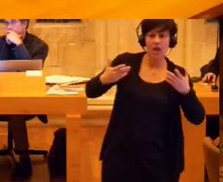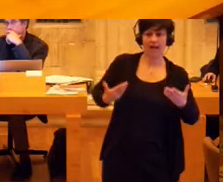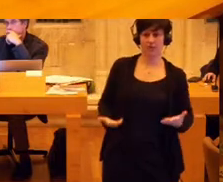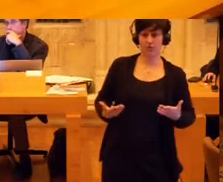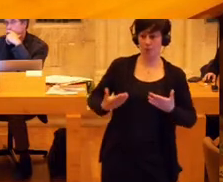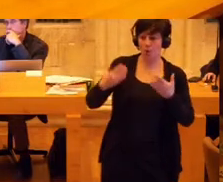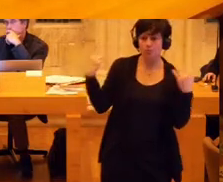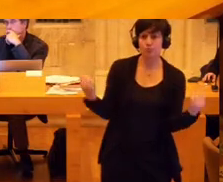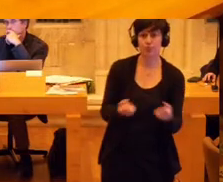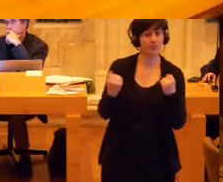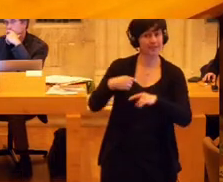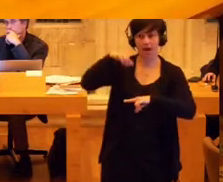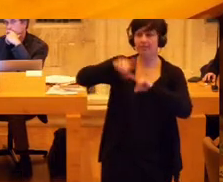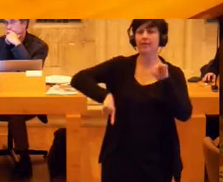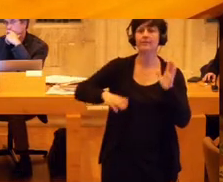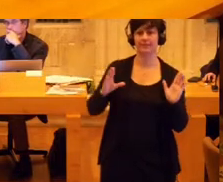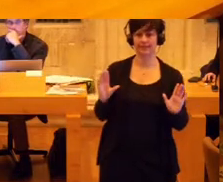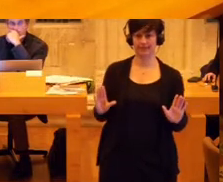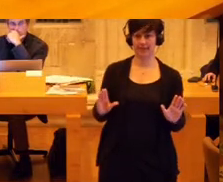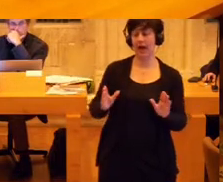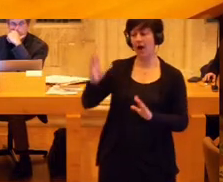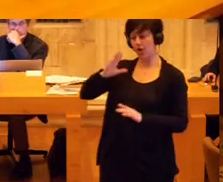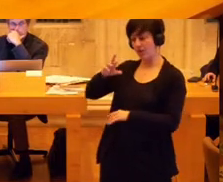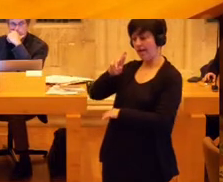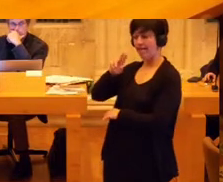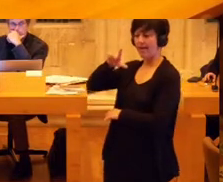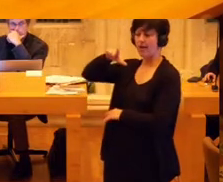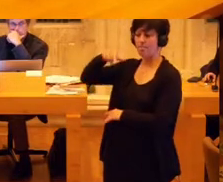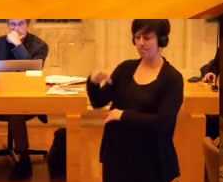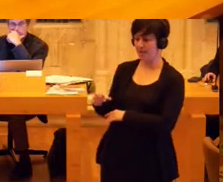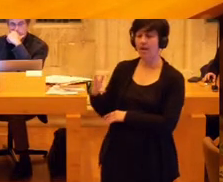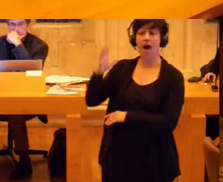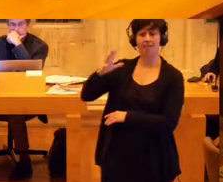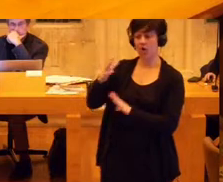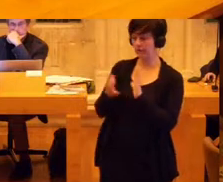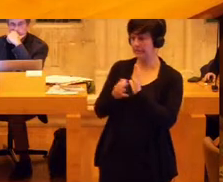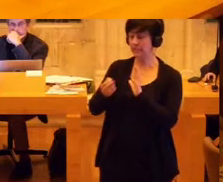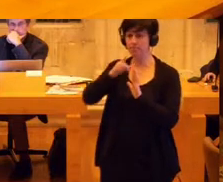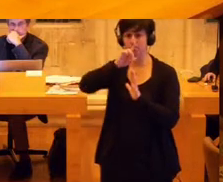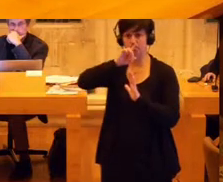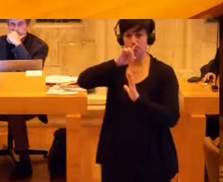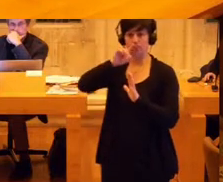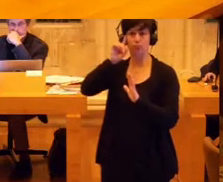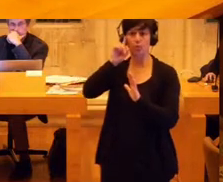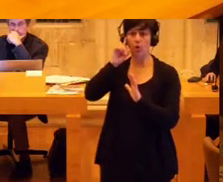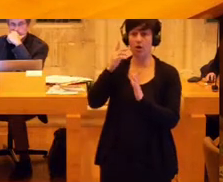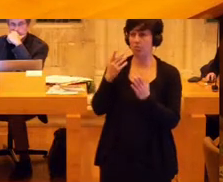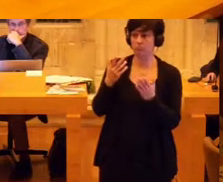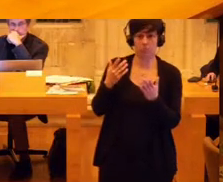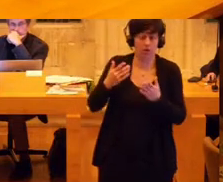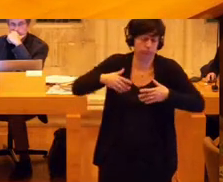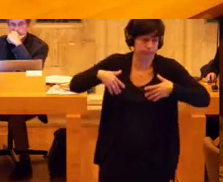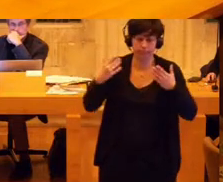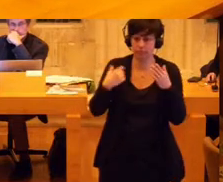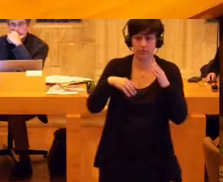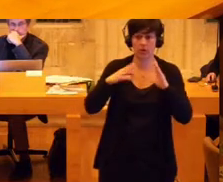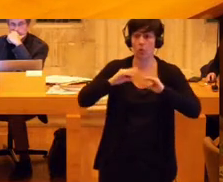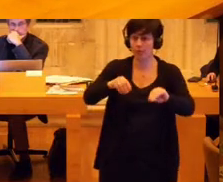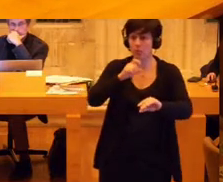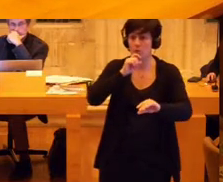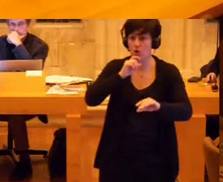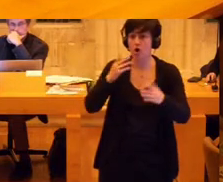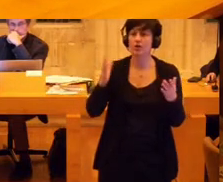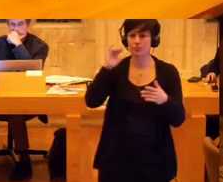sont interdites. Alors notre précédent RLP ne les interdisait pas puisque le SPR n'était pas en place. Donc des dispositifs sont venus